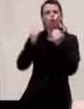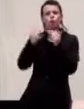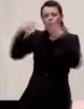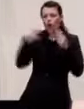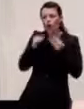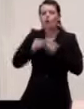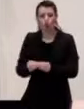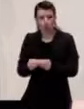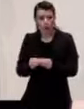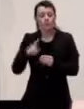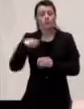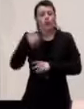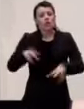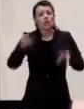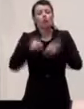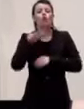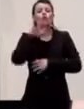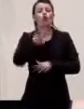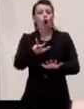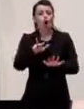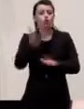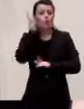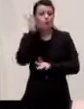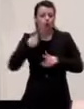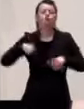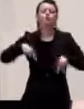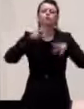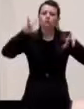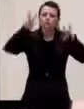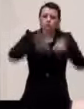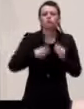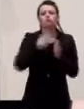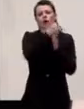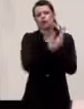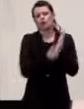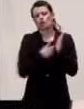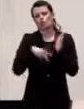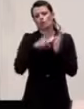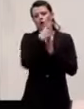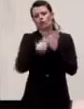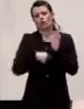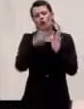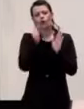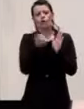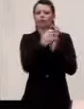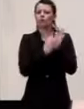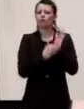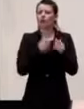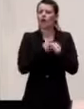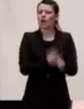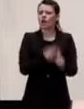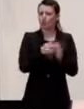un'ulteriore linea guida in cui si chiudono le RSA agli entrati e agli altri,